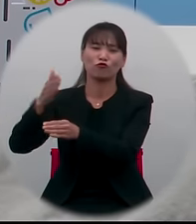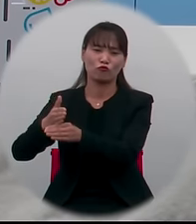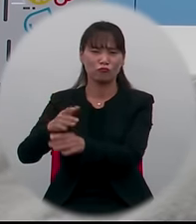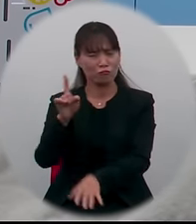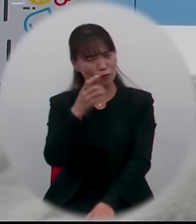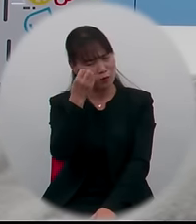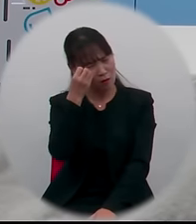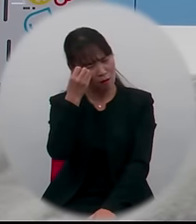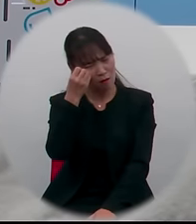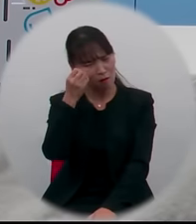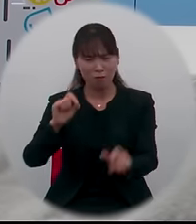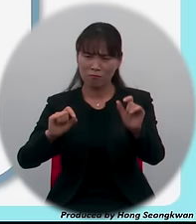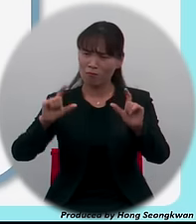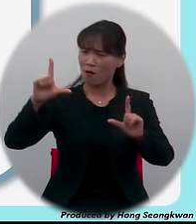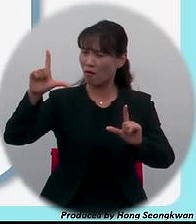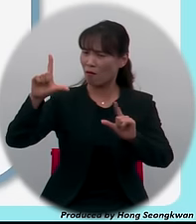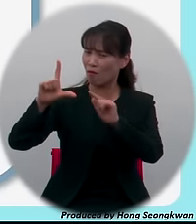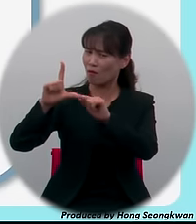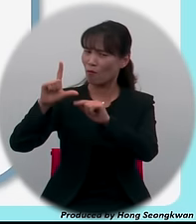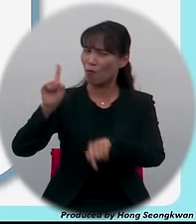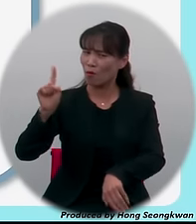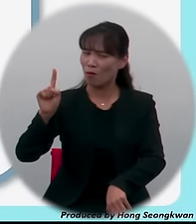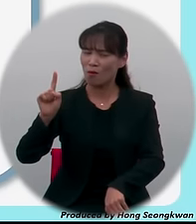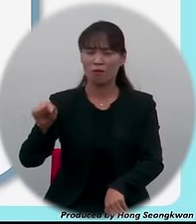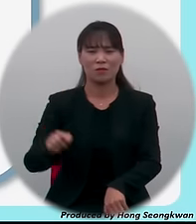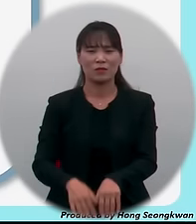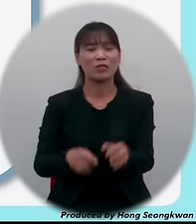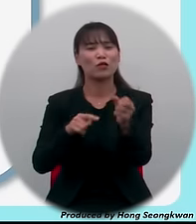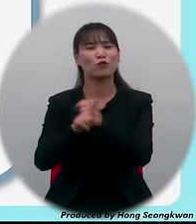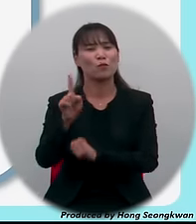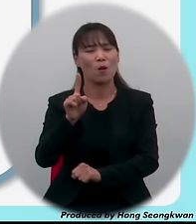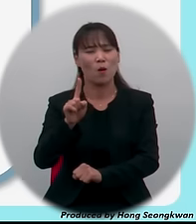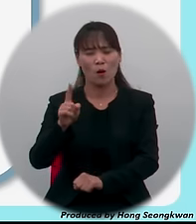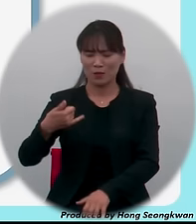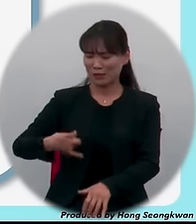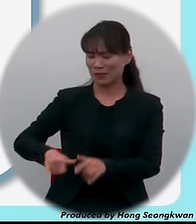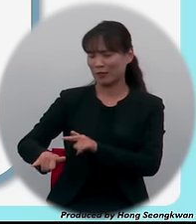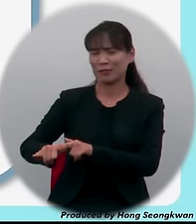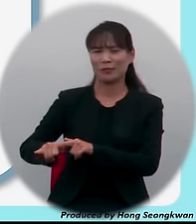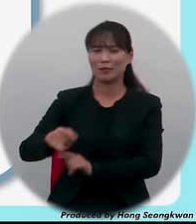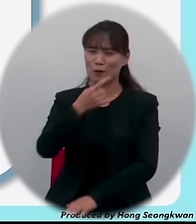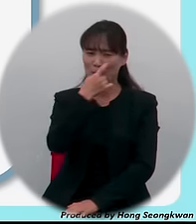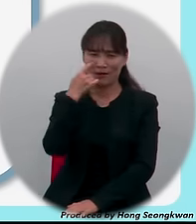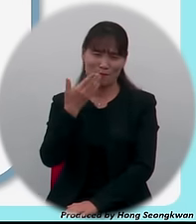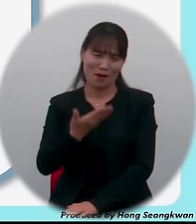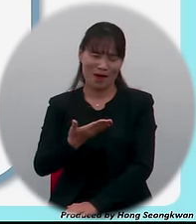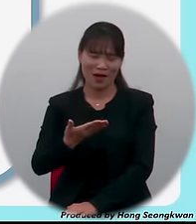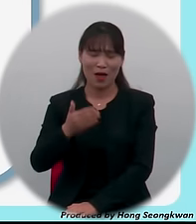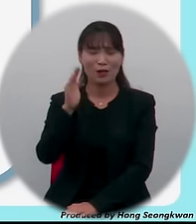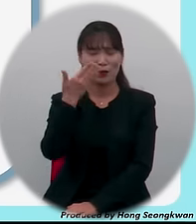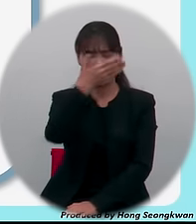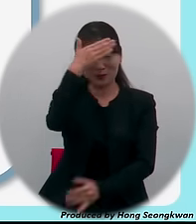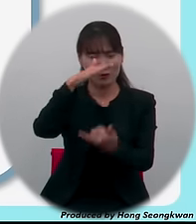사용자수가 더 많을까요 그 이유는 아이들에게서 찾을 수가 있습니다 요즘 청소년 자녀들 제출용